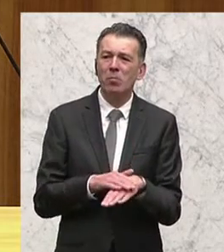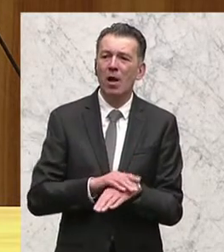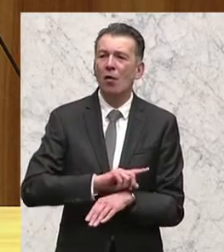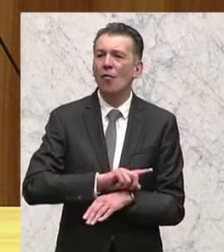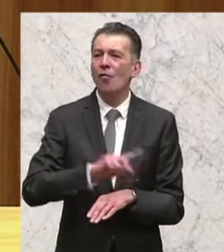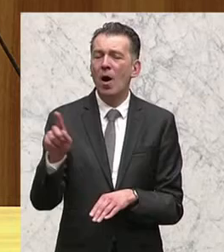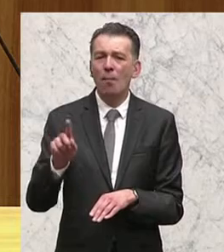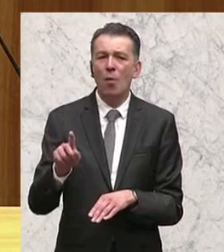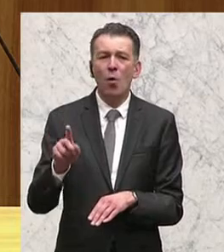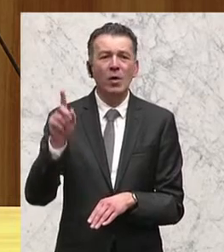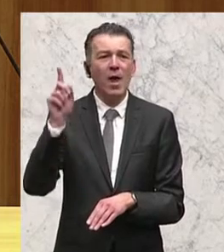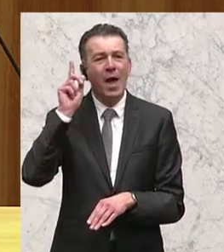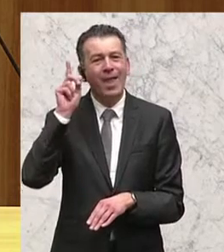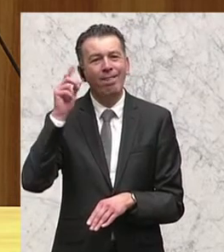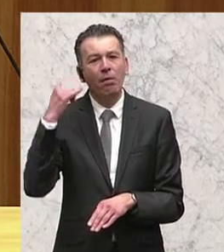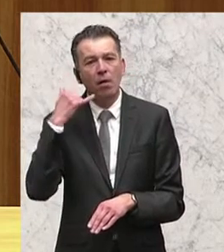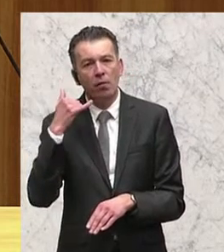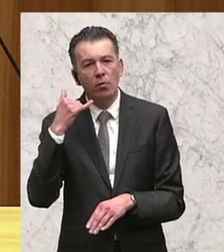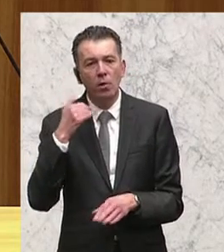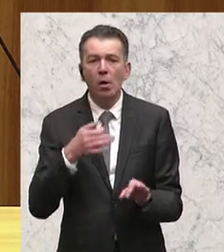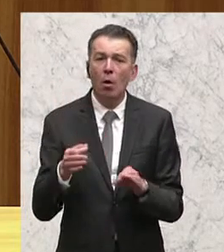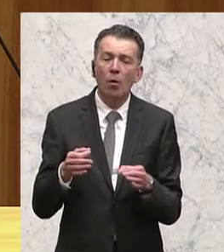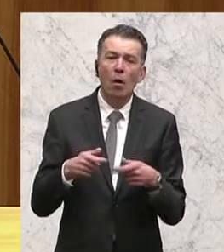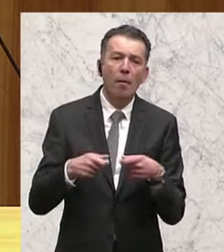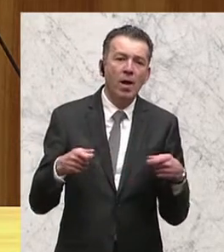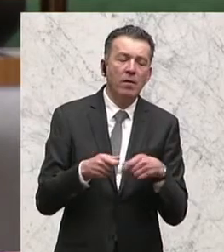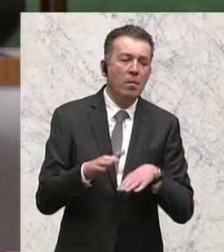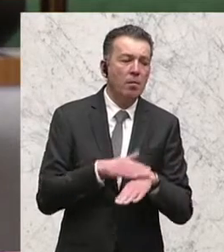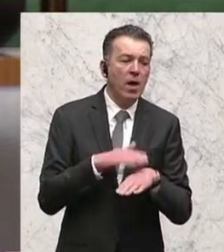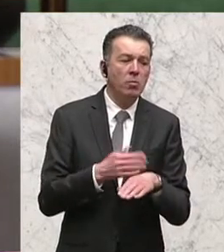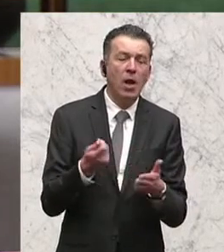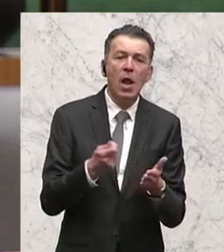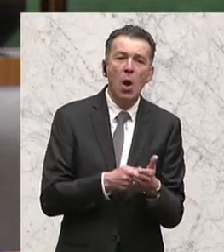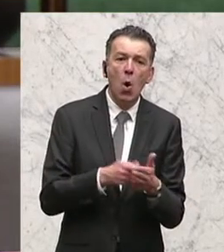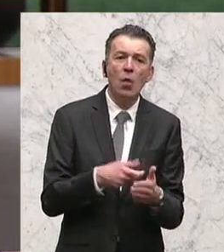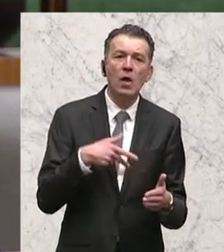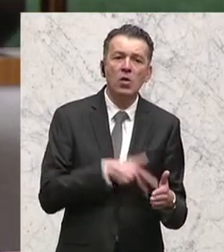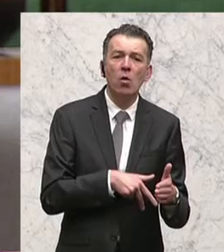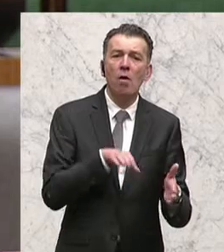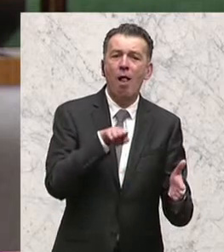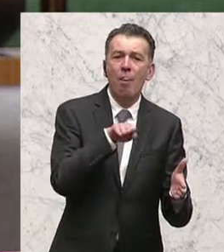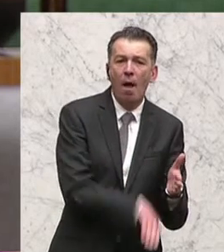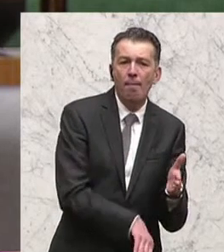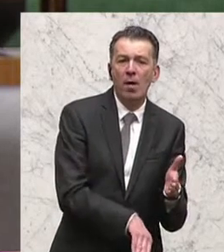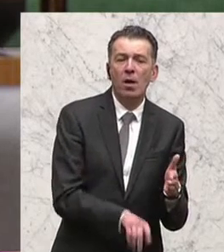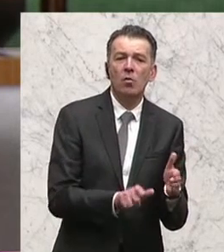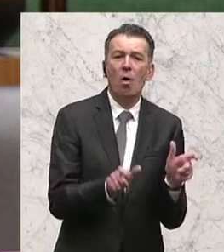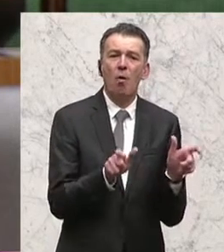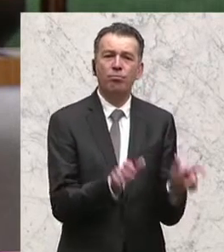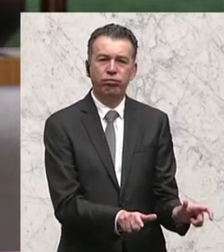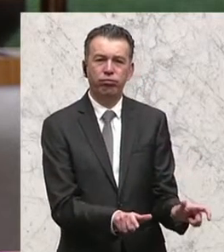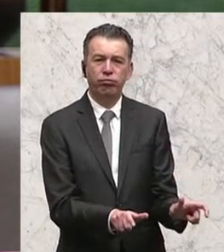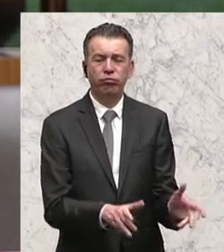Verbot des Handytelefonierens geht oder ob es um Maßnahmen geht, die zum Beispiel Lohn- und Sozialdumping einschränken sollen. Also die